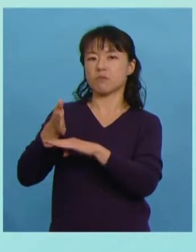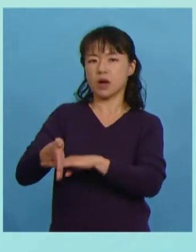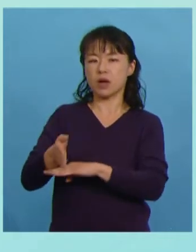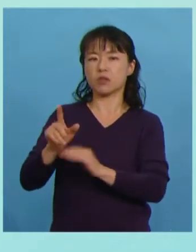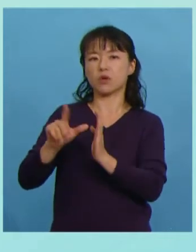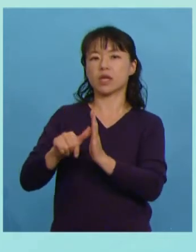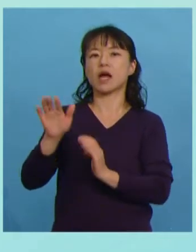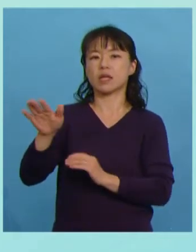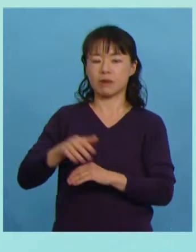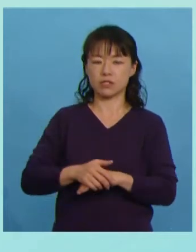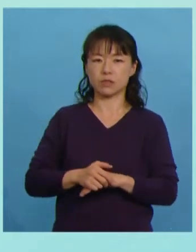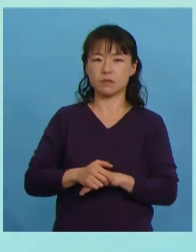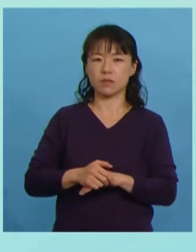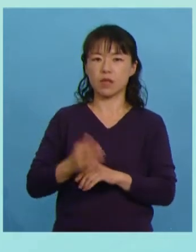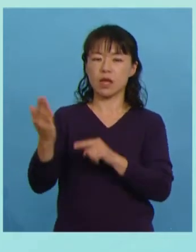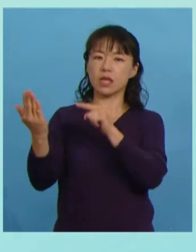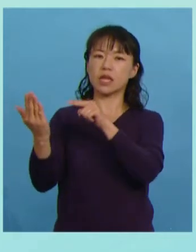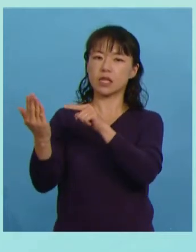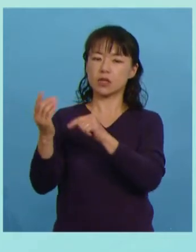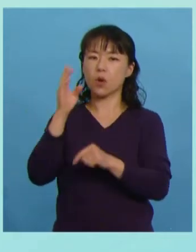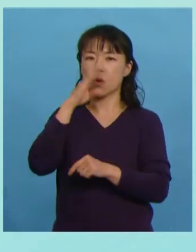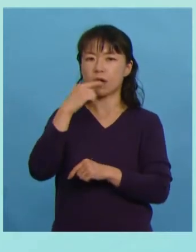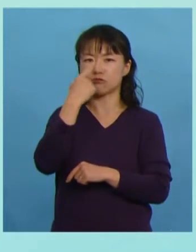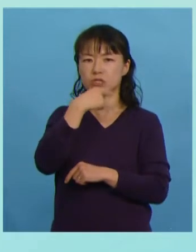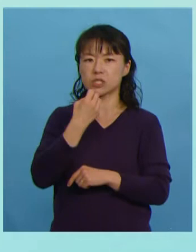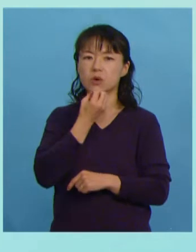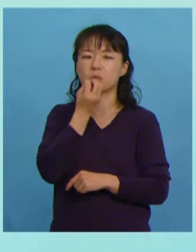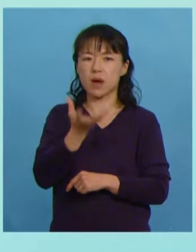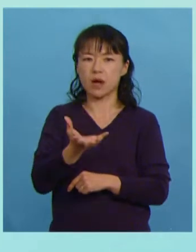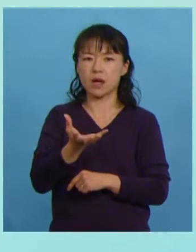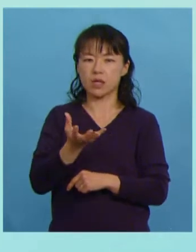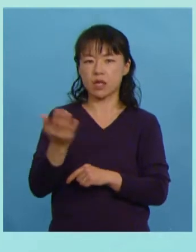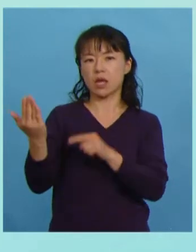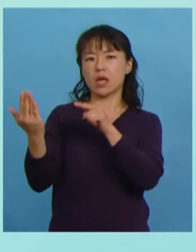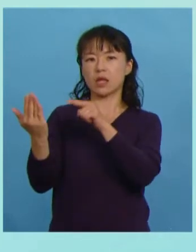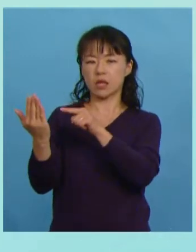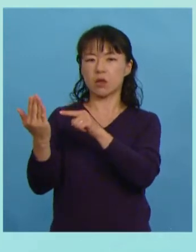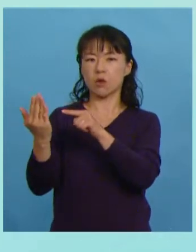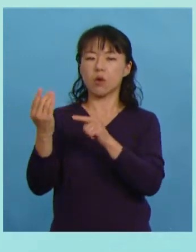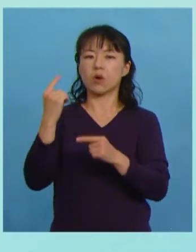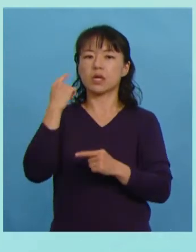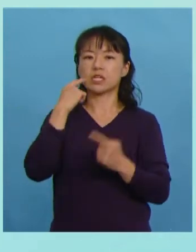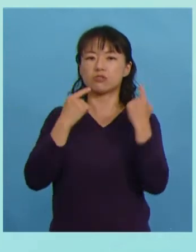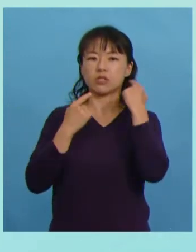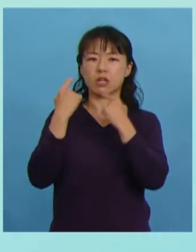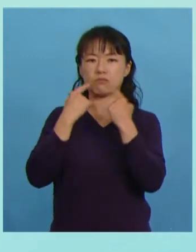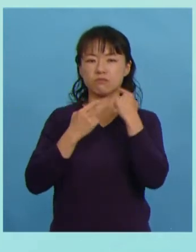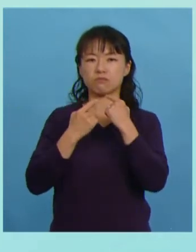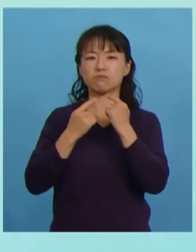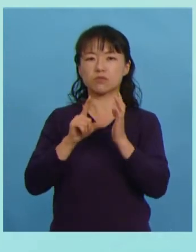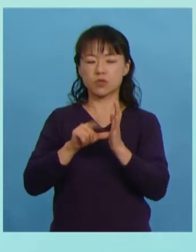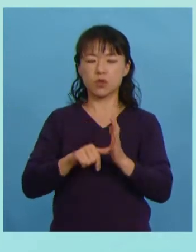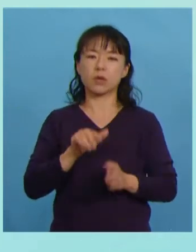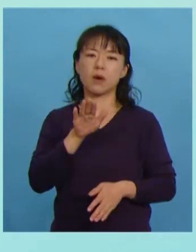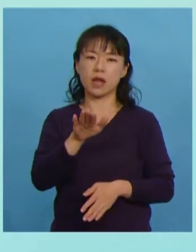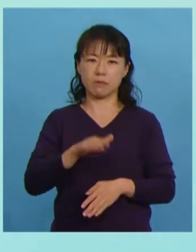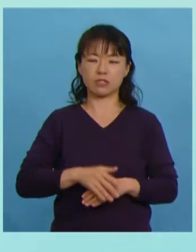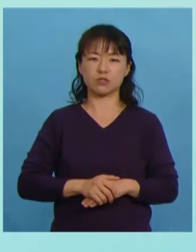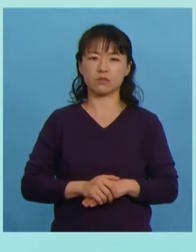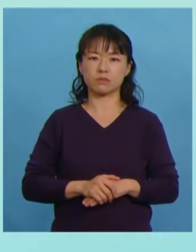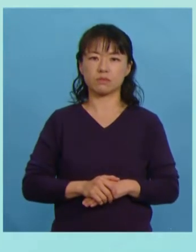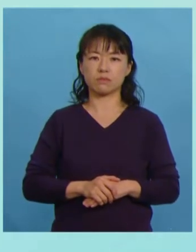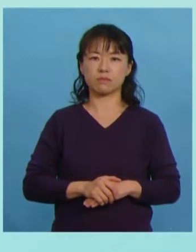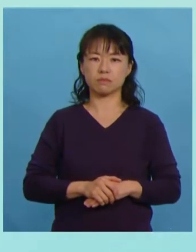はい、 また他人の悪口を言いふらしたりすることで気づかないうちに誰かの名誉や信用を傷つけてしまっていることもあります